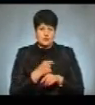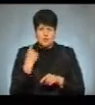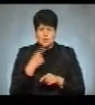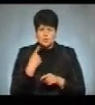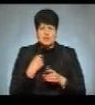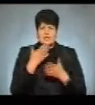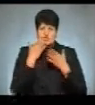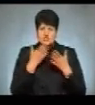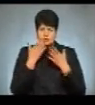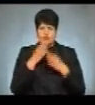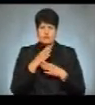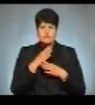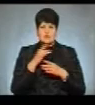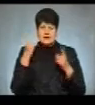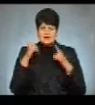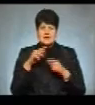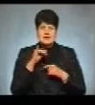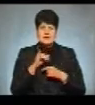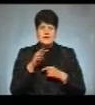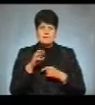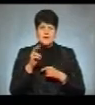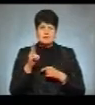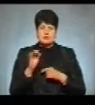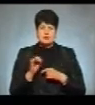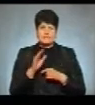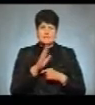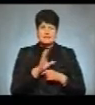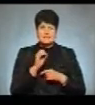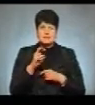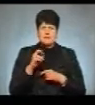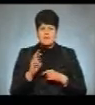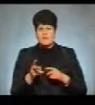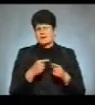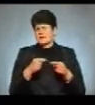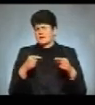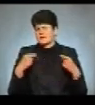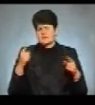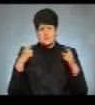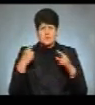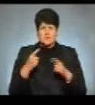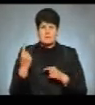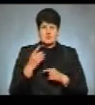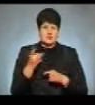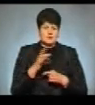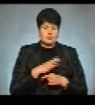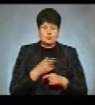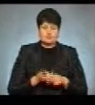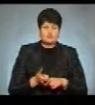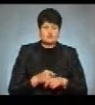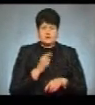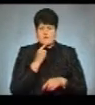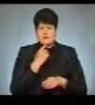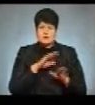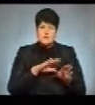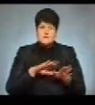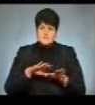начитував казки і Ірини Мацко, і Валентини Семеняк, і ще багатьох різних авторів. Перші рази було дуже важко, але вже пізніше,